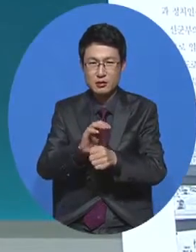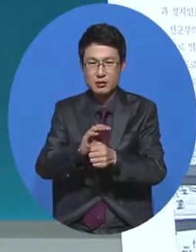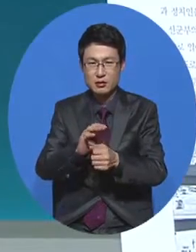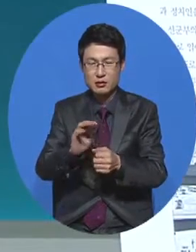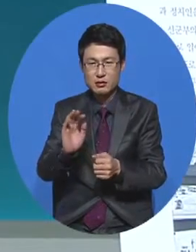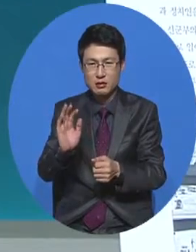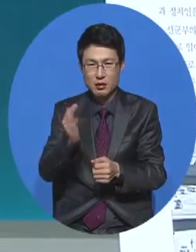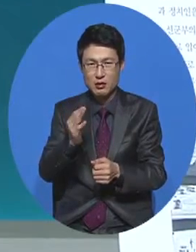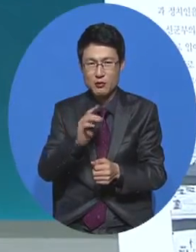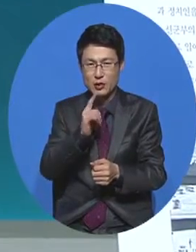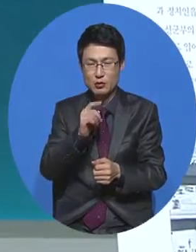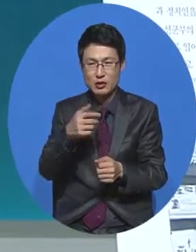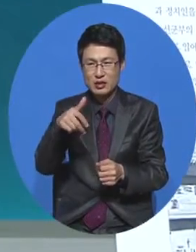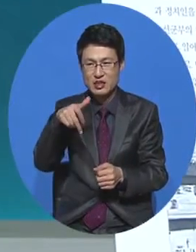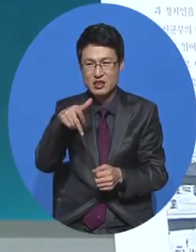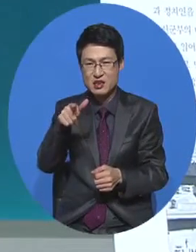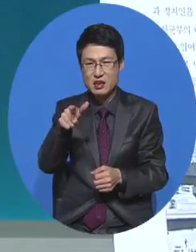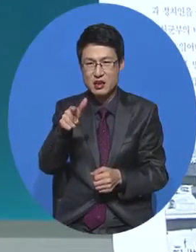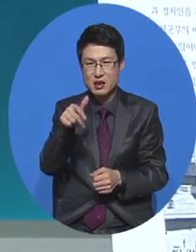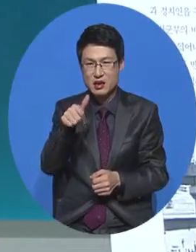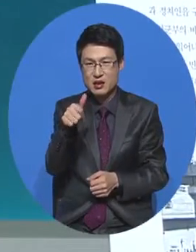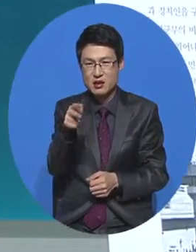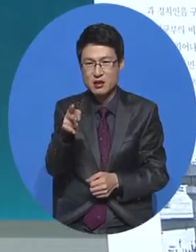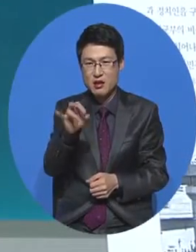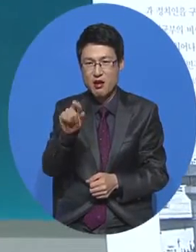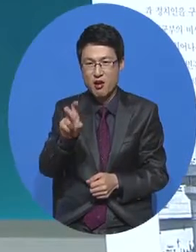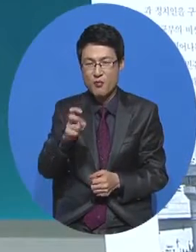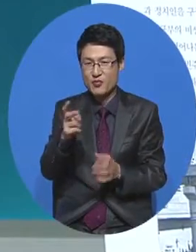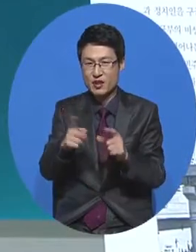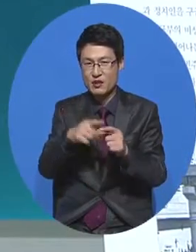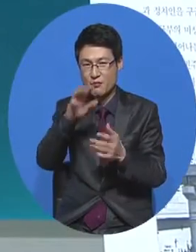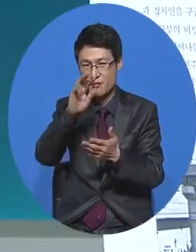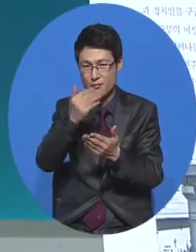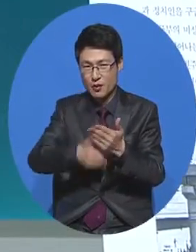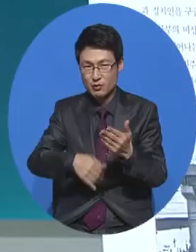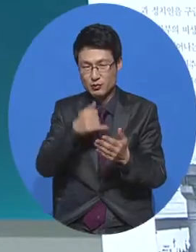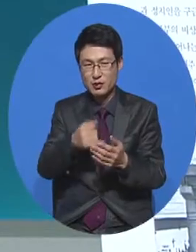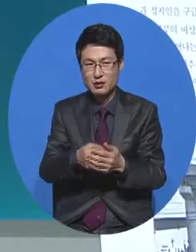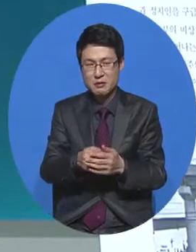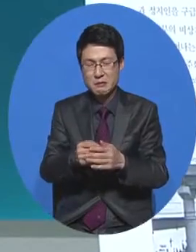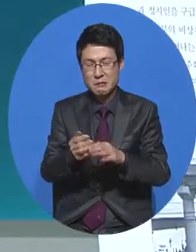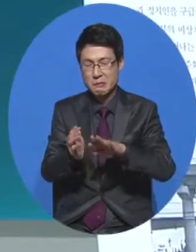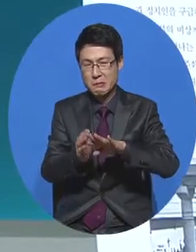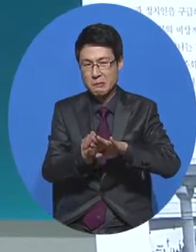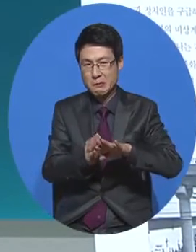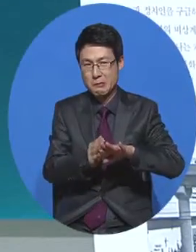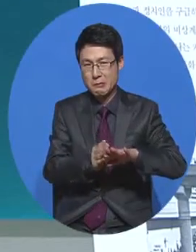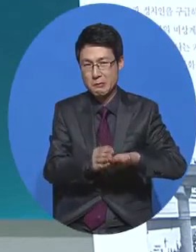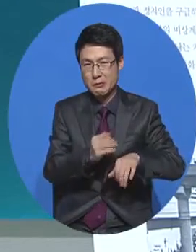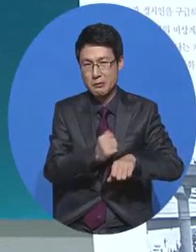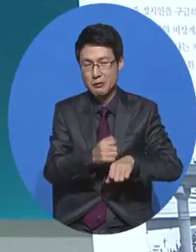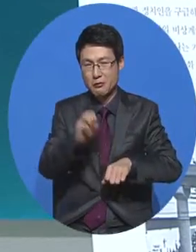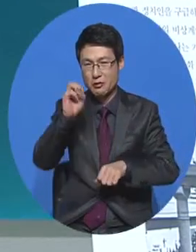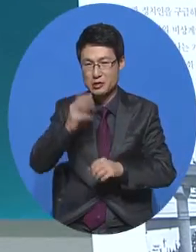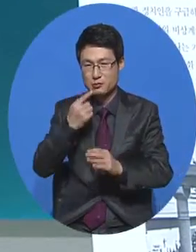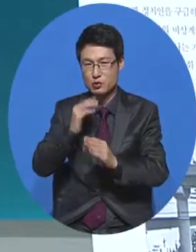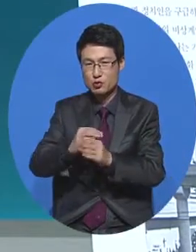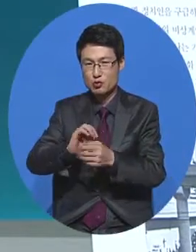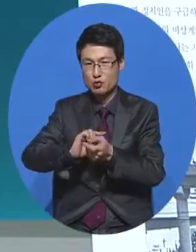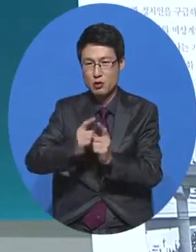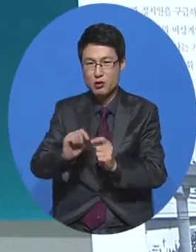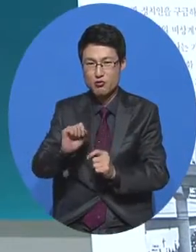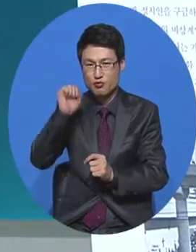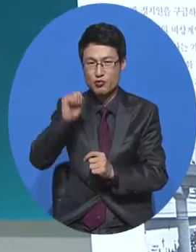하는 단어를 쏙 빼고 서술을 하고 있습니다 그래서 가리고 싶은 것을 최대한 가리고 강주 민주화운동을